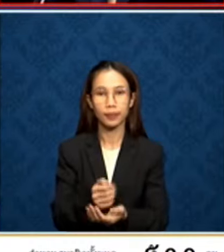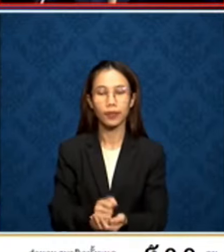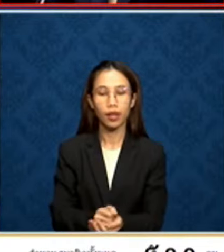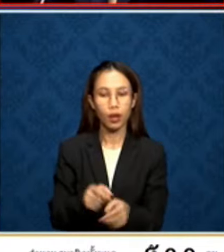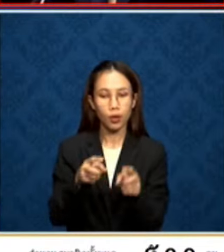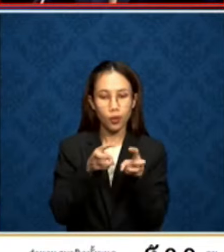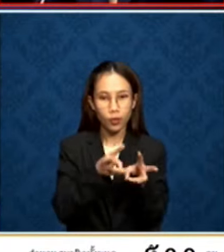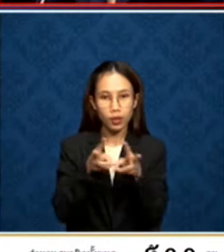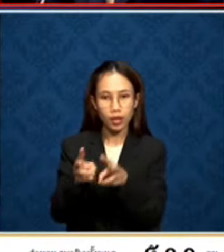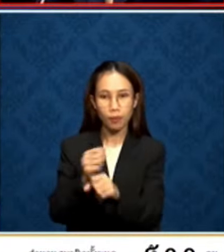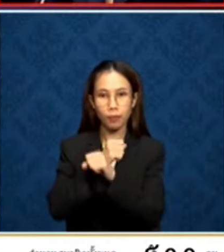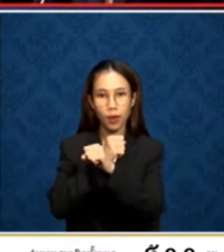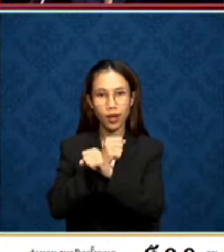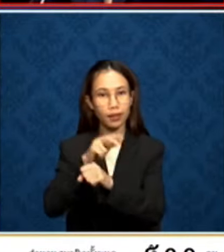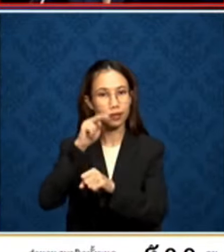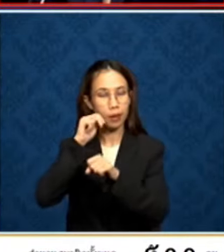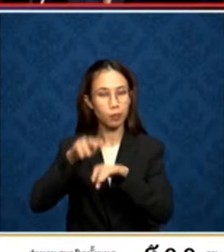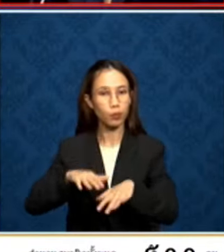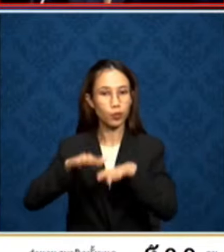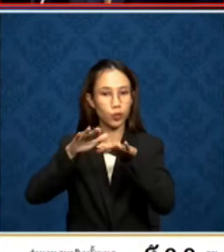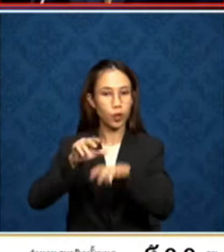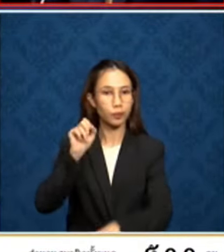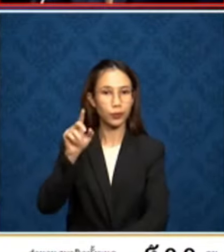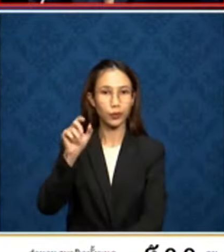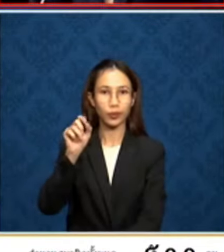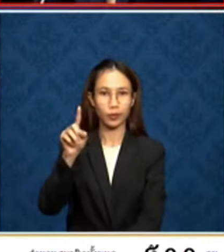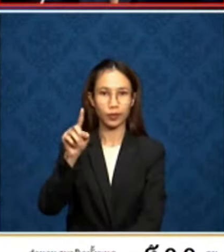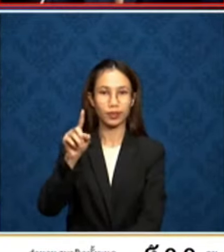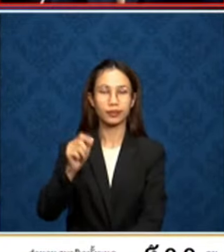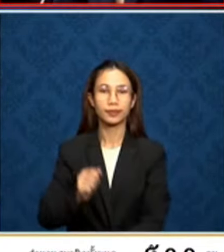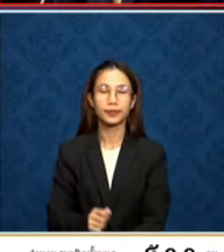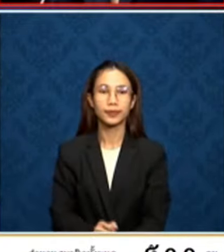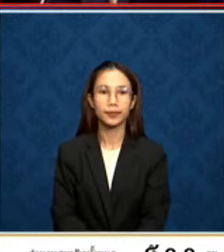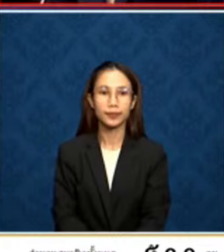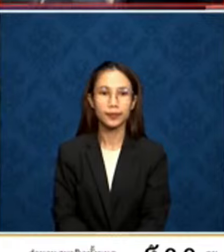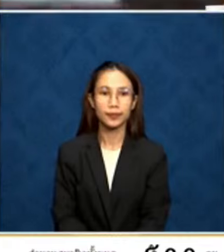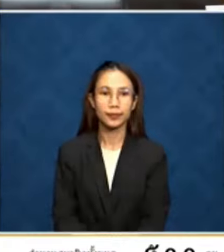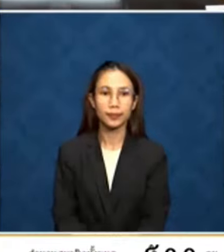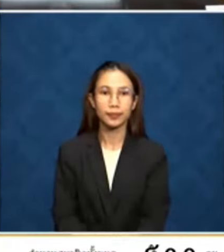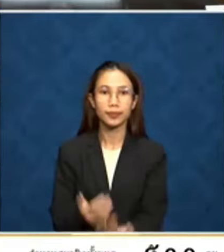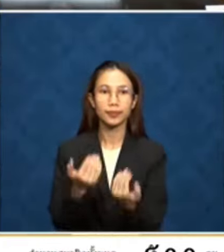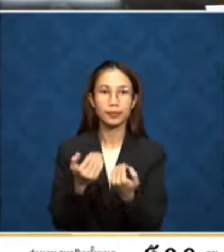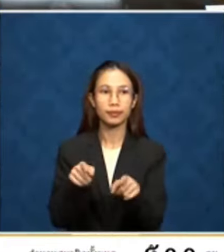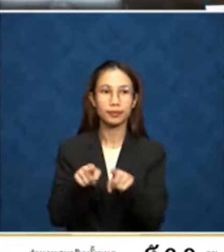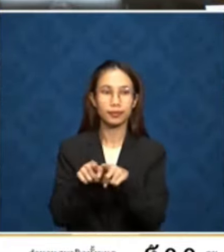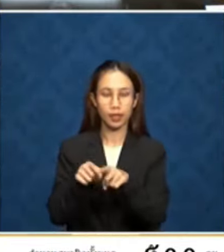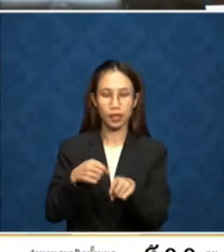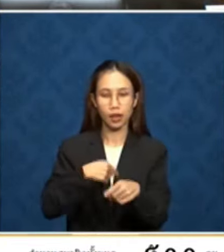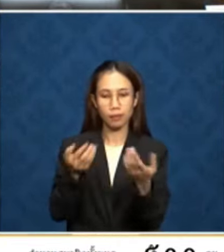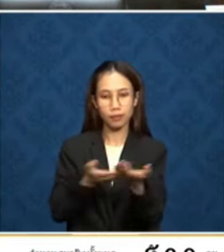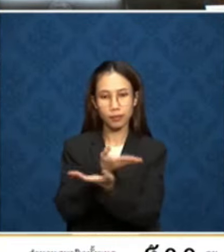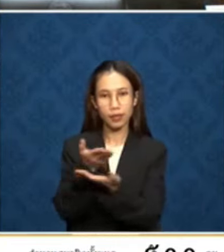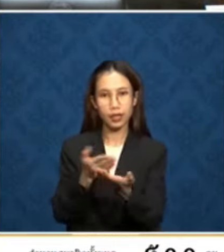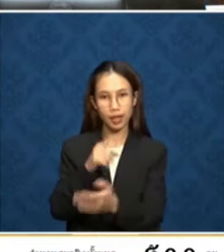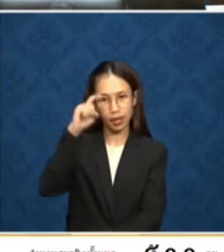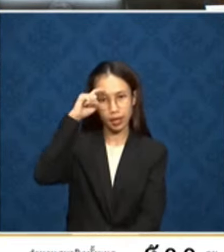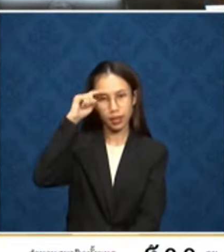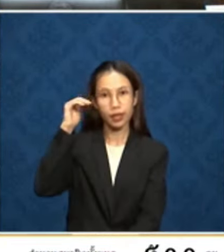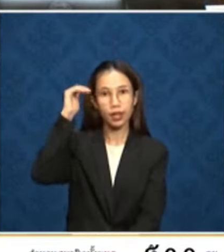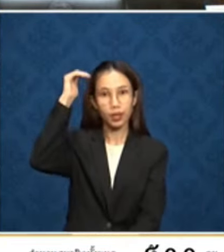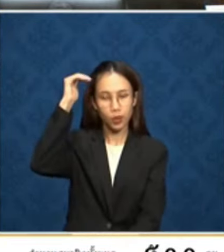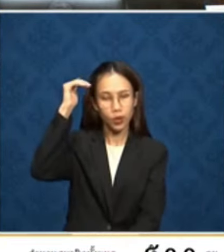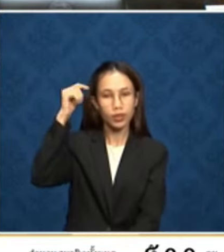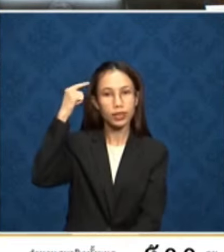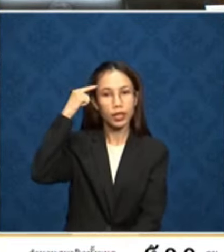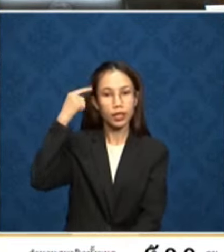ป้องกันปัญหาน้ำท่วมโดยเร่งด่วนนี่ก็เป็นส่วนหนึ่งที่เราสามารถพิจารณาได้ว่าท่านนายกรัฐมนตรีเองนั้น